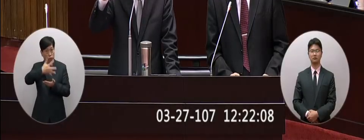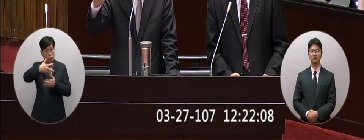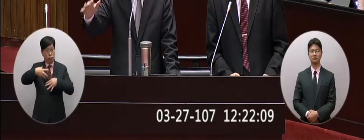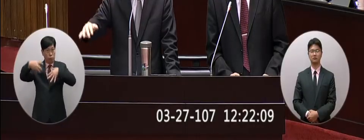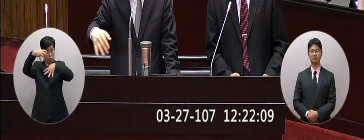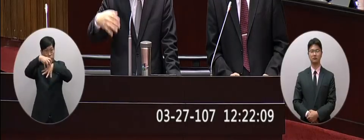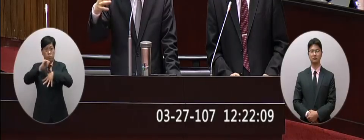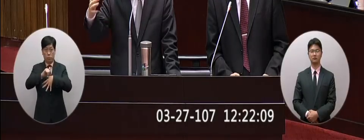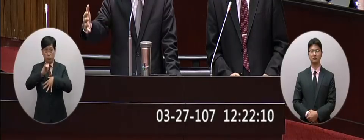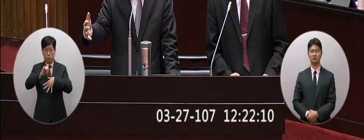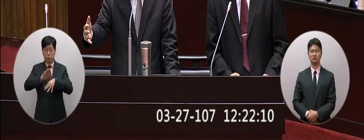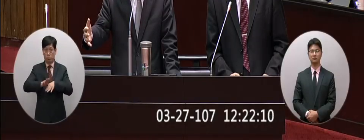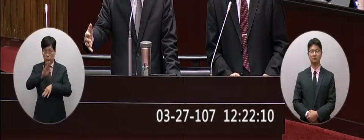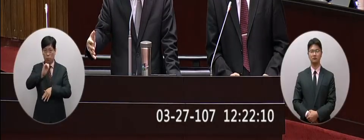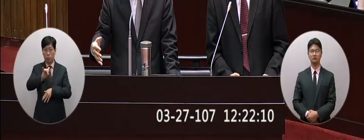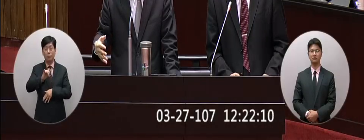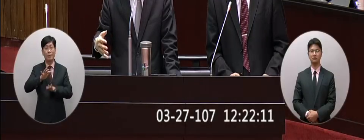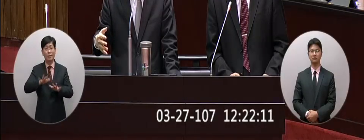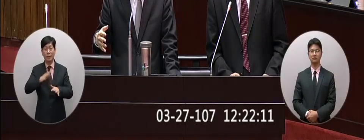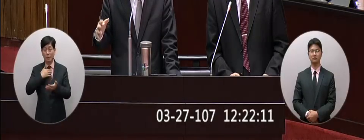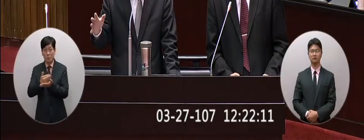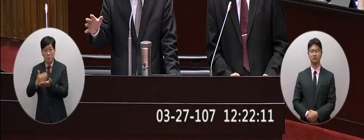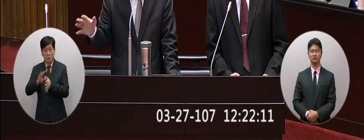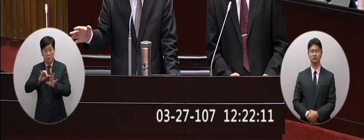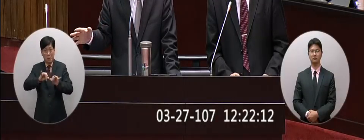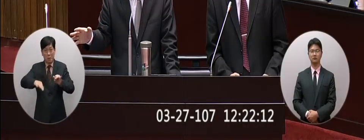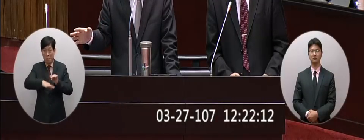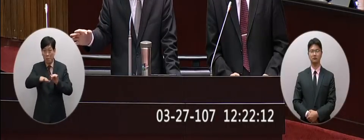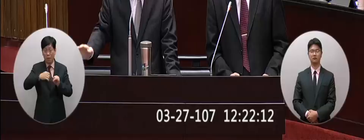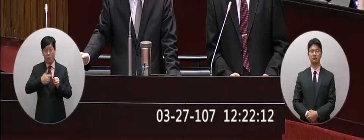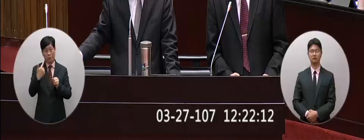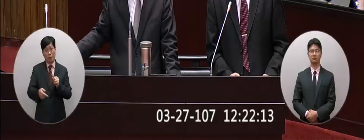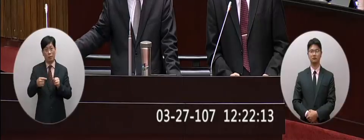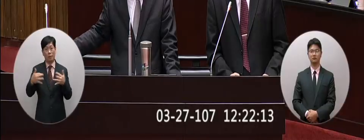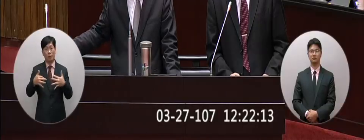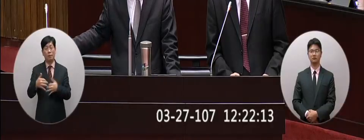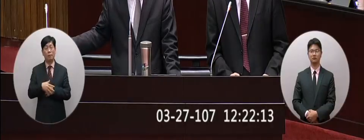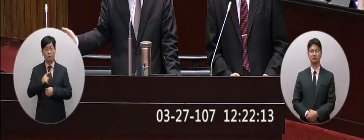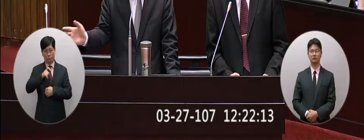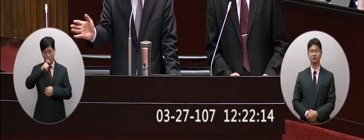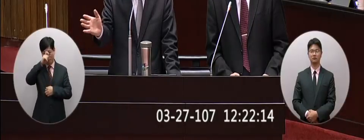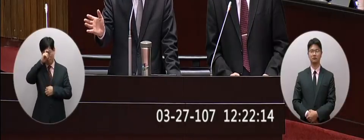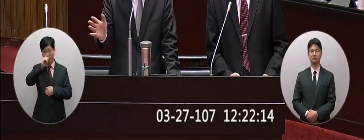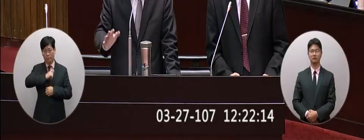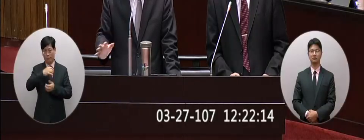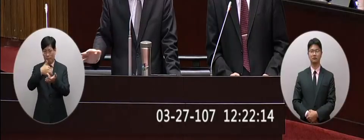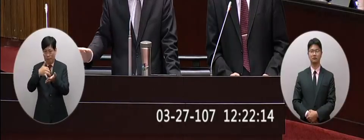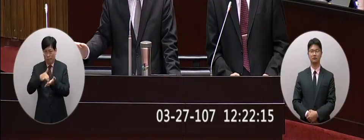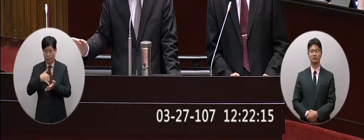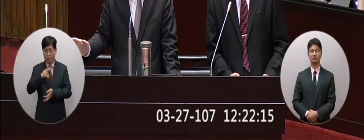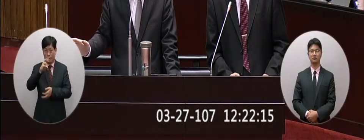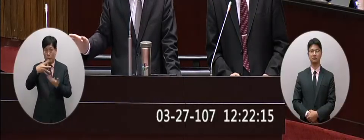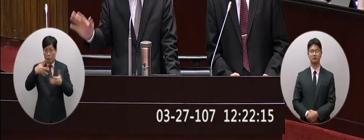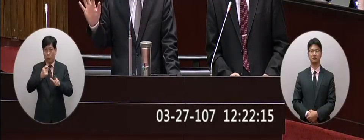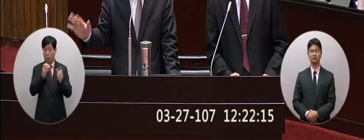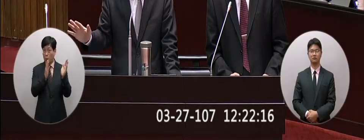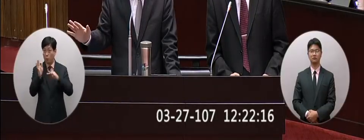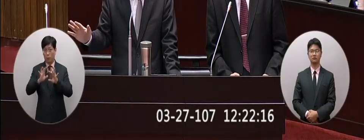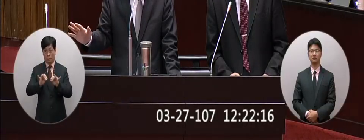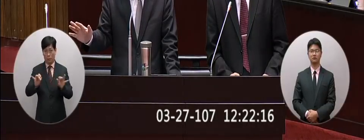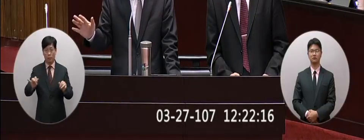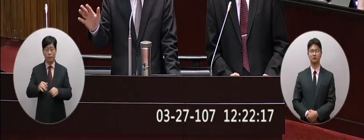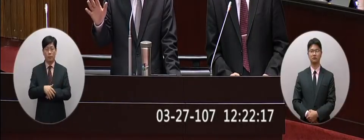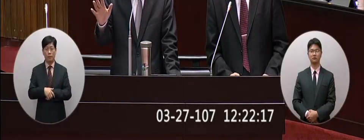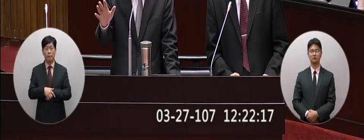前。那为了要解决它地面型的太阳能发电进度落后的问题，那我们已经盘点出20,000多公顷的土